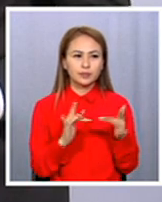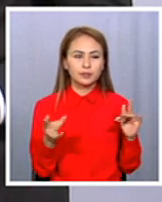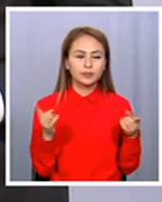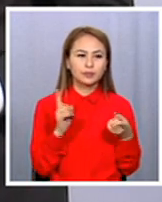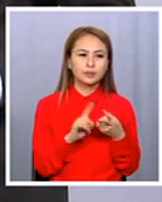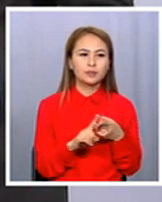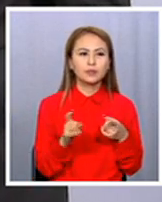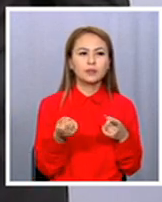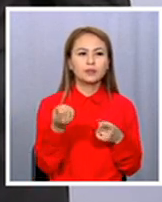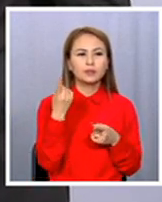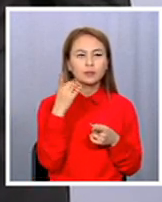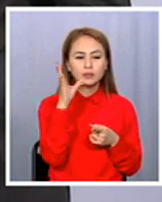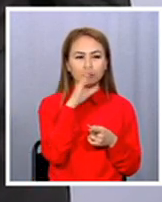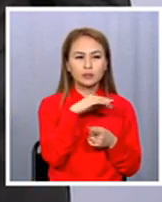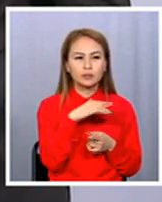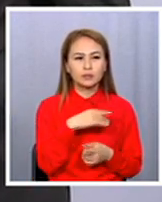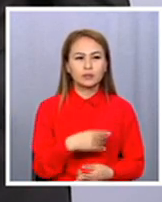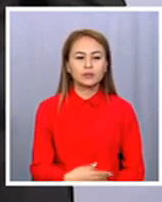неден туындауы мүмкін?